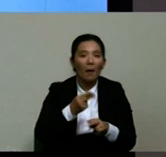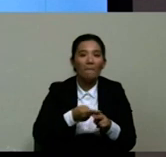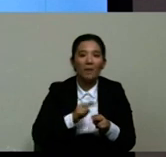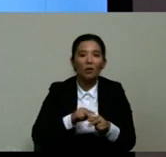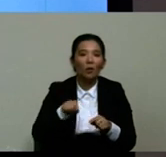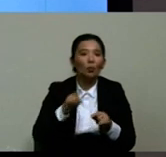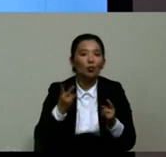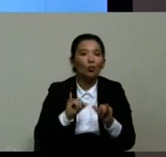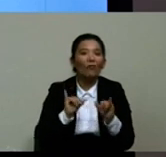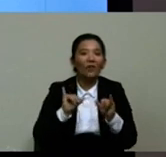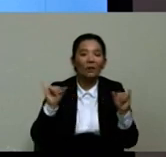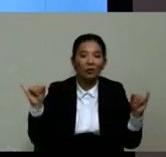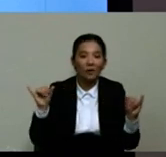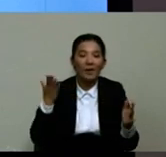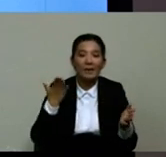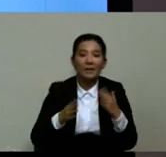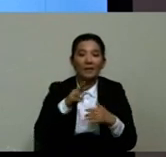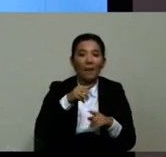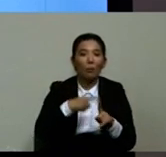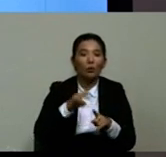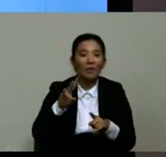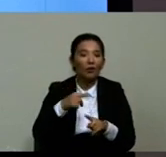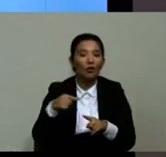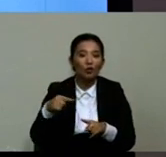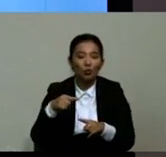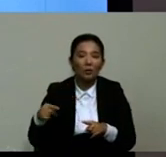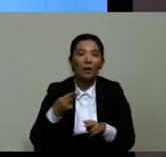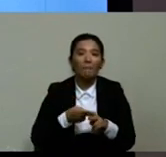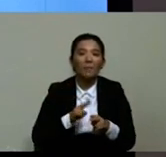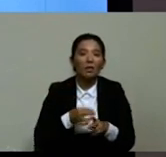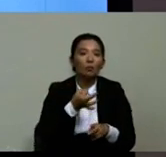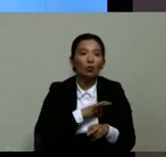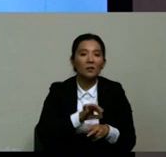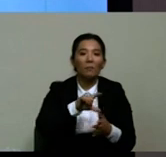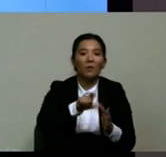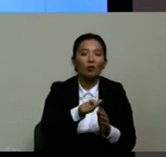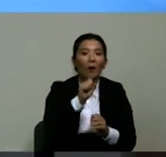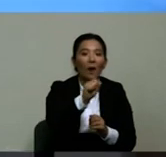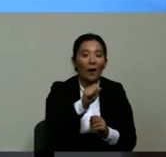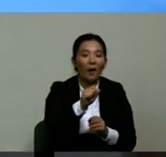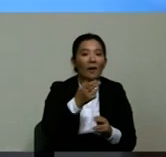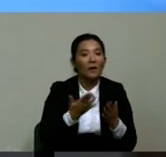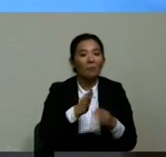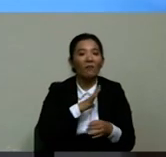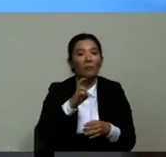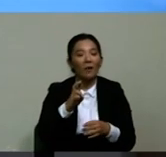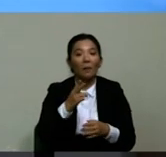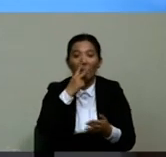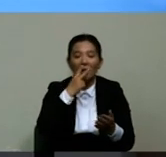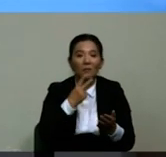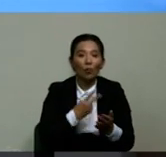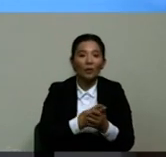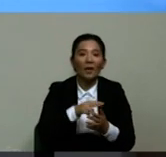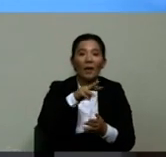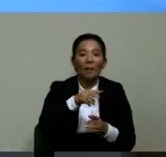это увеличила. Если m плюс n нечетное, используйте плитку А. В противном случае B. Давайте посмотрим.